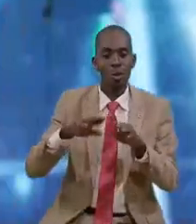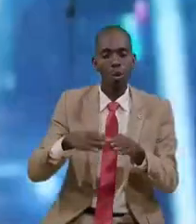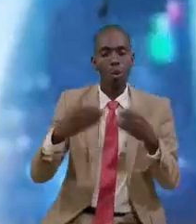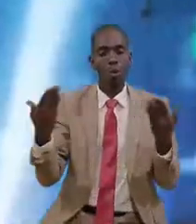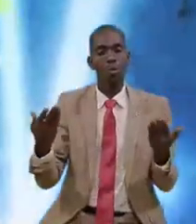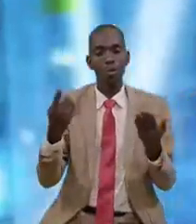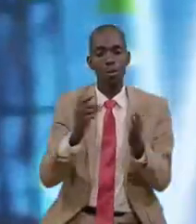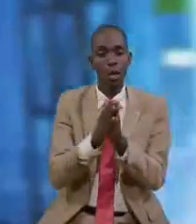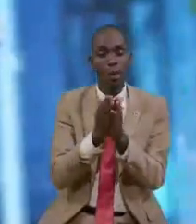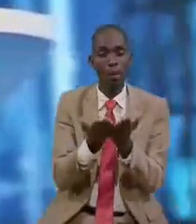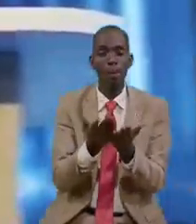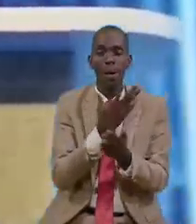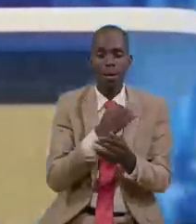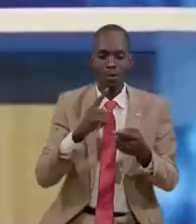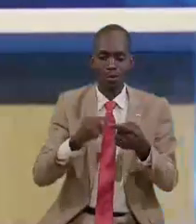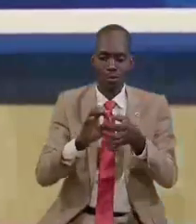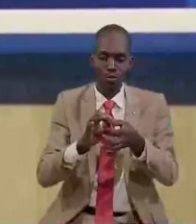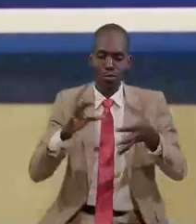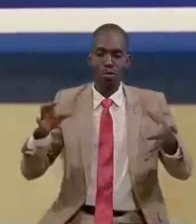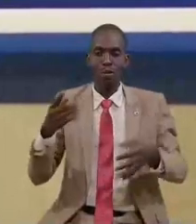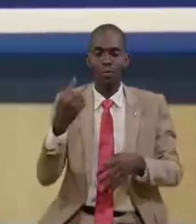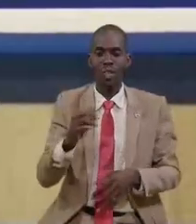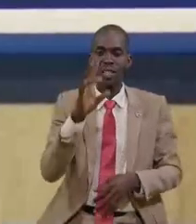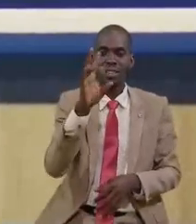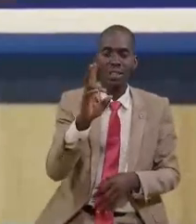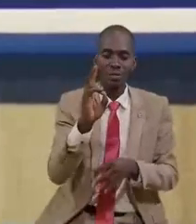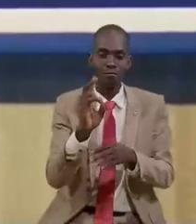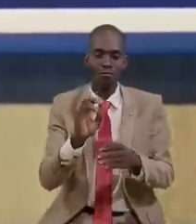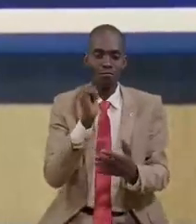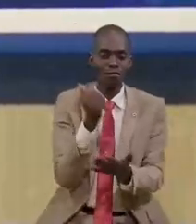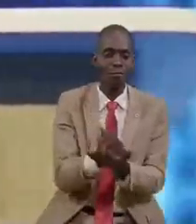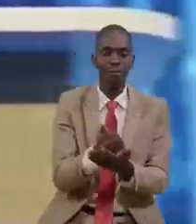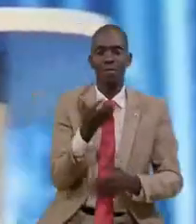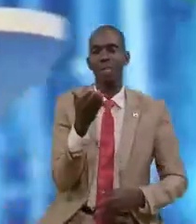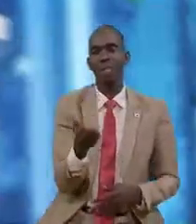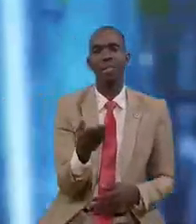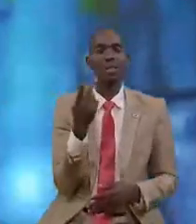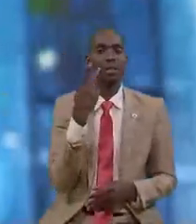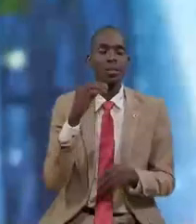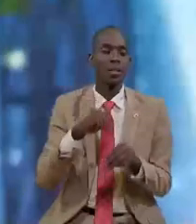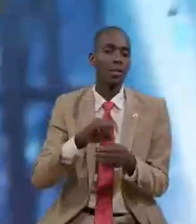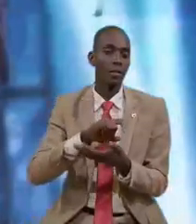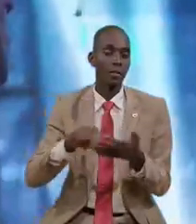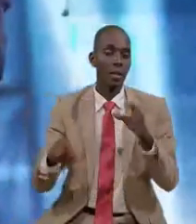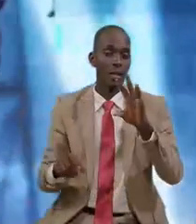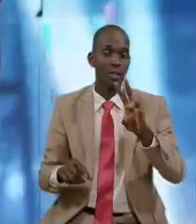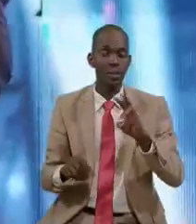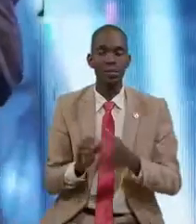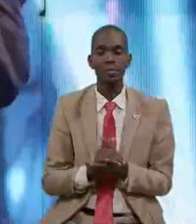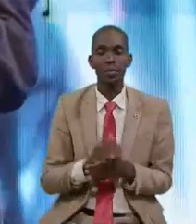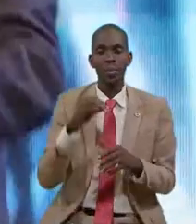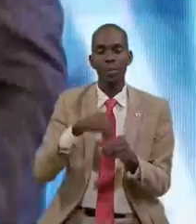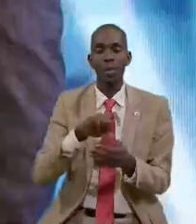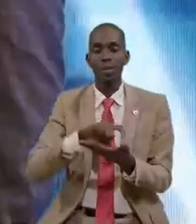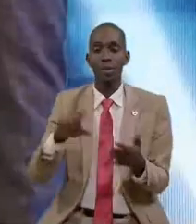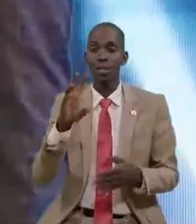Voici le lion de la tribu de Juda. Le rejeton de David a vaincu pour ouvrir le livre et ses sept sceaux. Verset 6 dit,